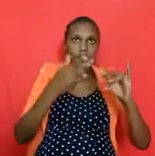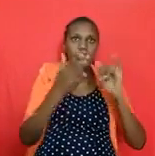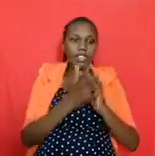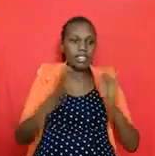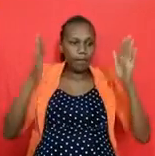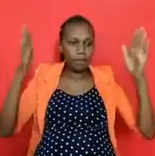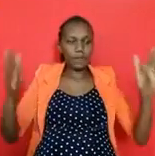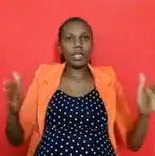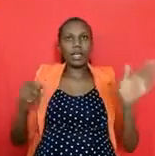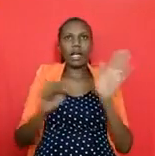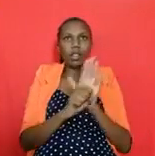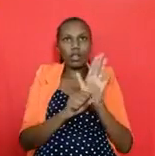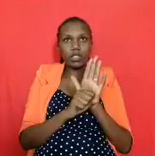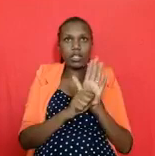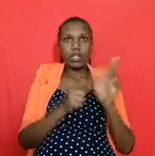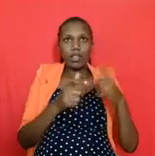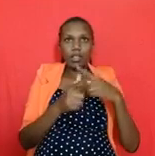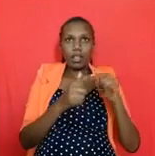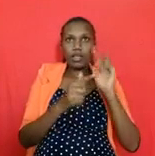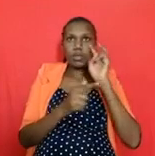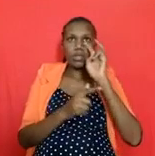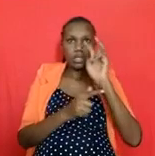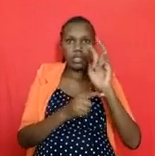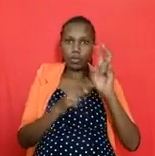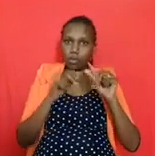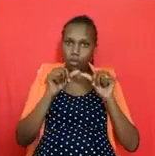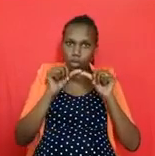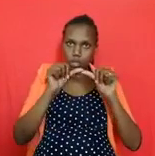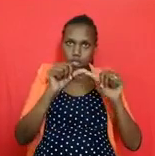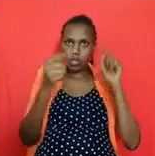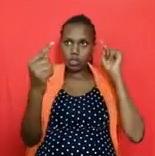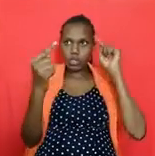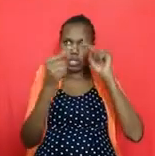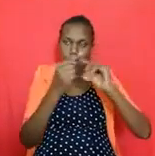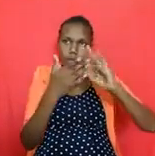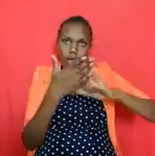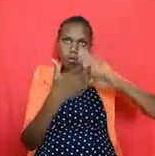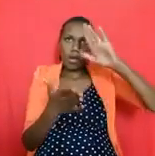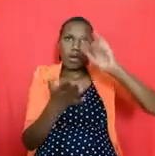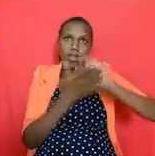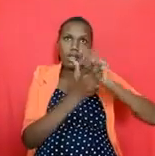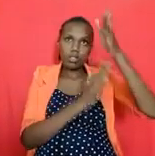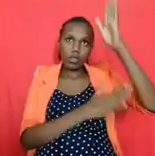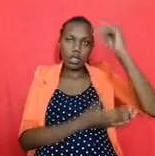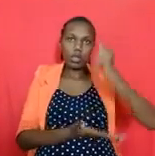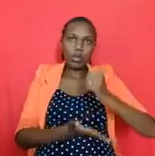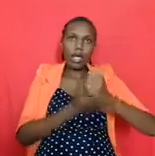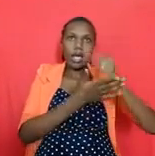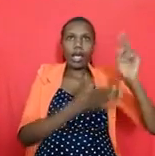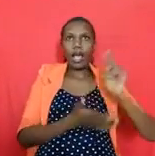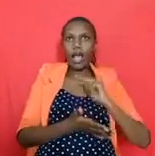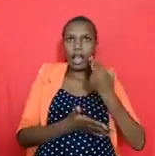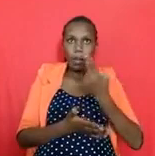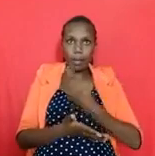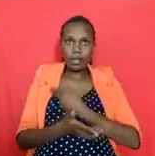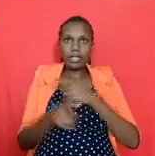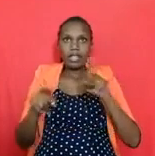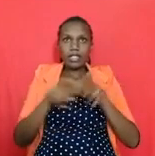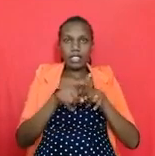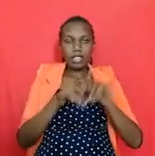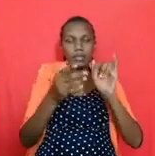muno mugukiona no turorete na mbere twitikitie ngai ni egutuhotithia nginya ihoero